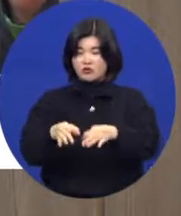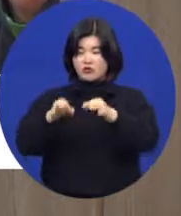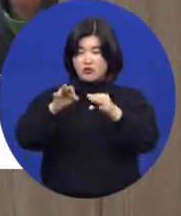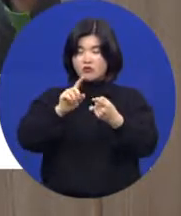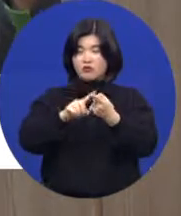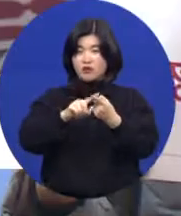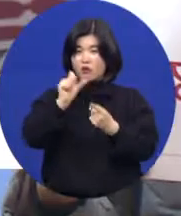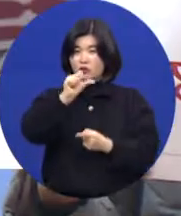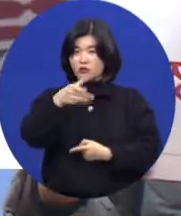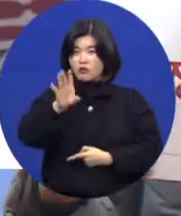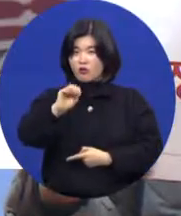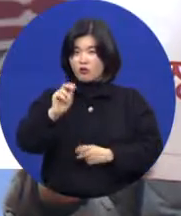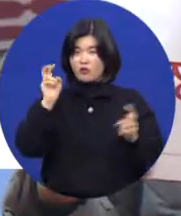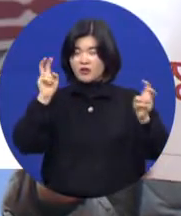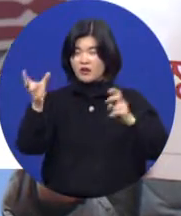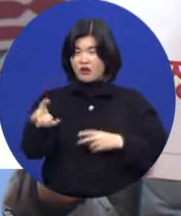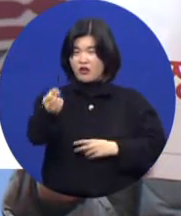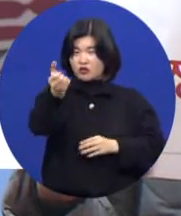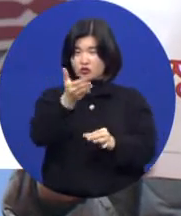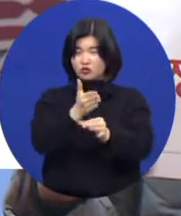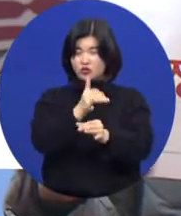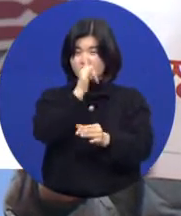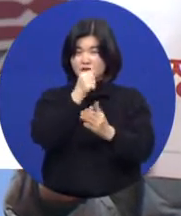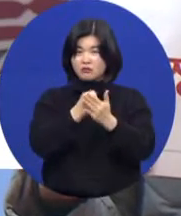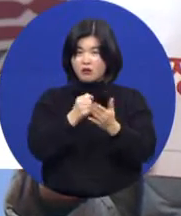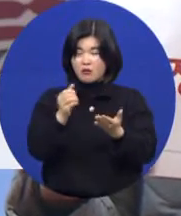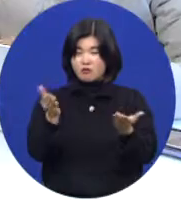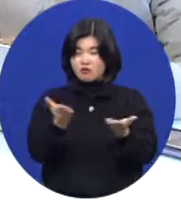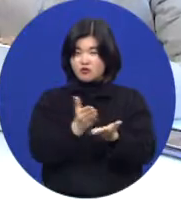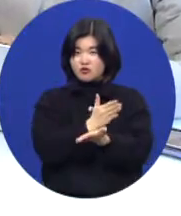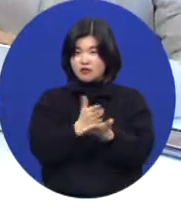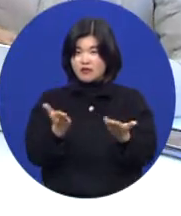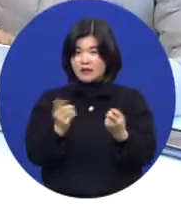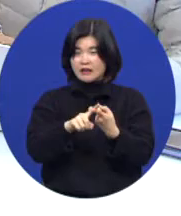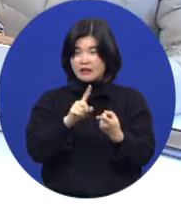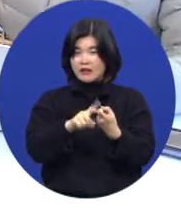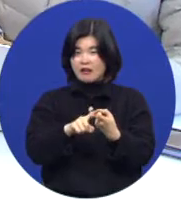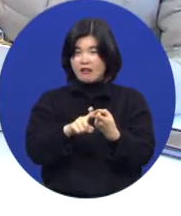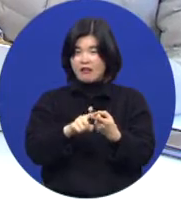요금 5천억 원을 회사가 챙기고 있다며 분류 작업 인력과